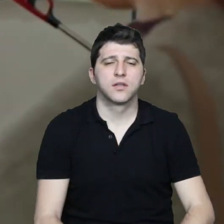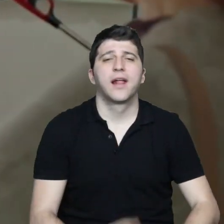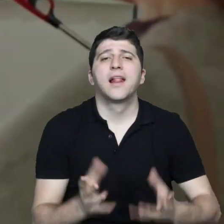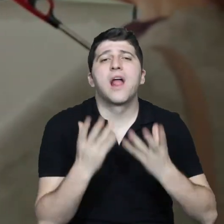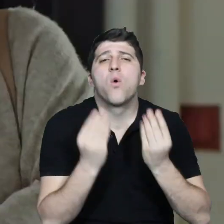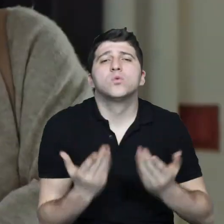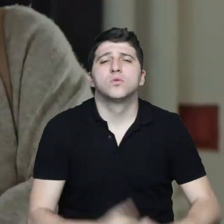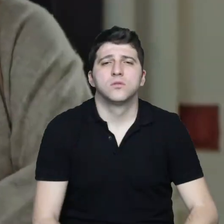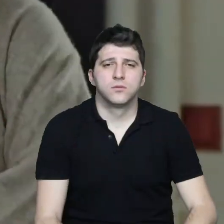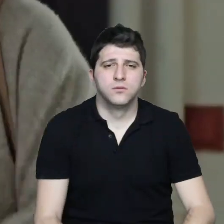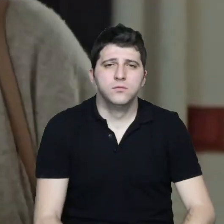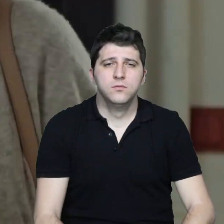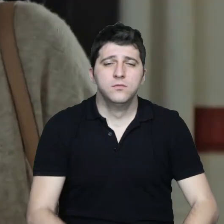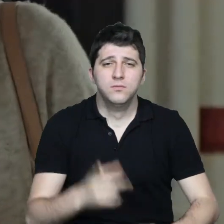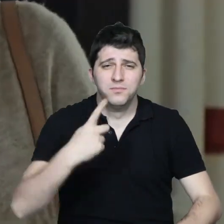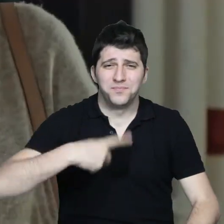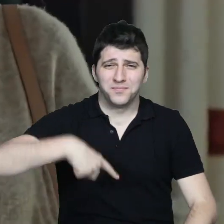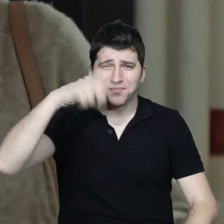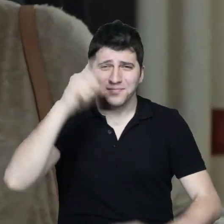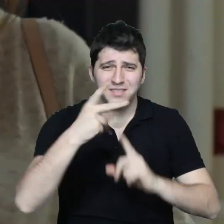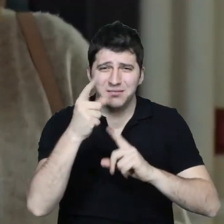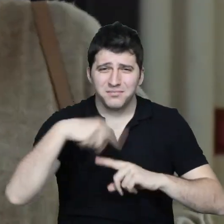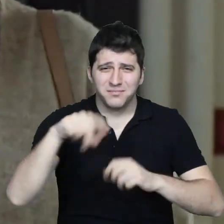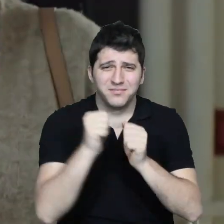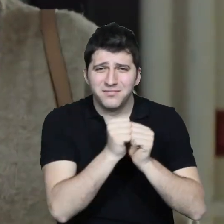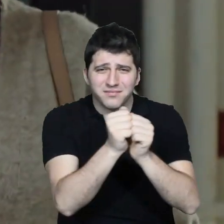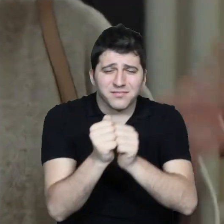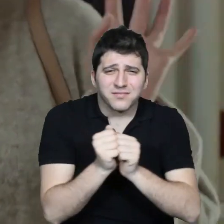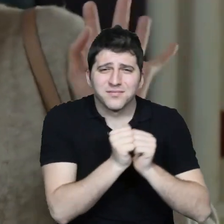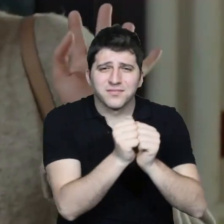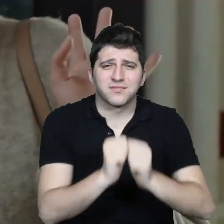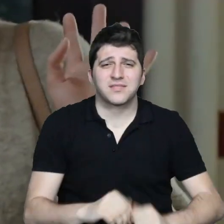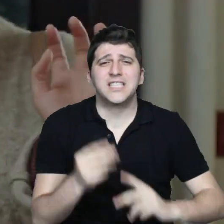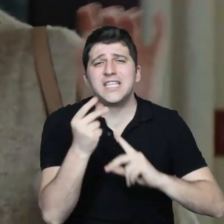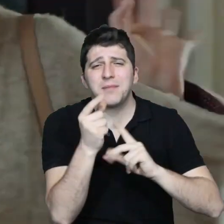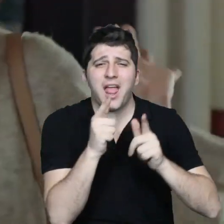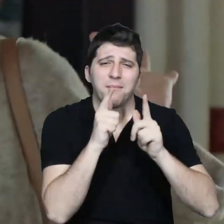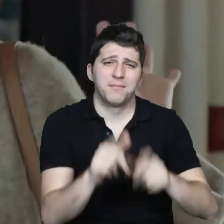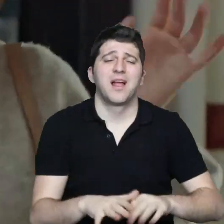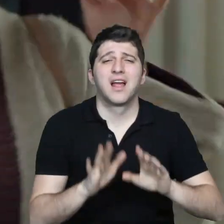ne olsun? Ay bütün gün İbrahim'in etrafında dolandı durdu.